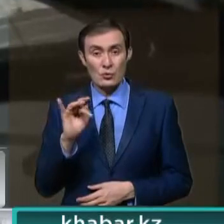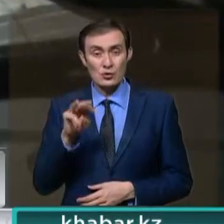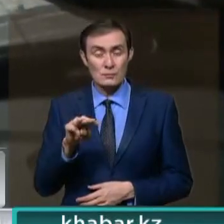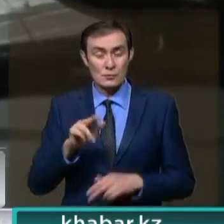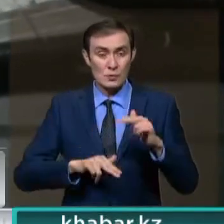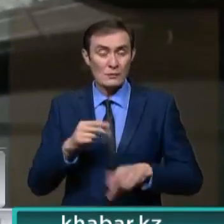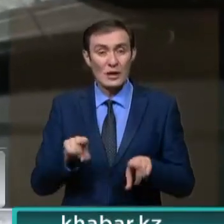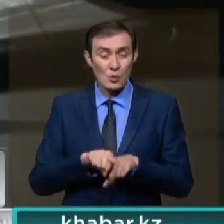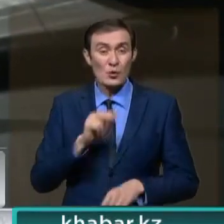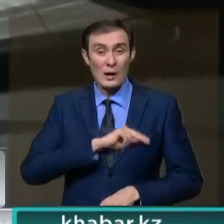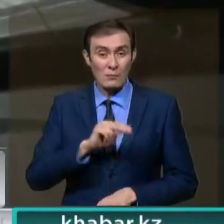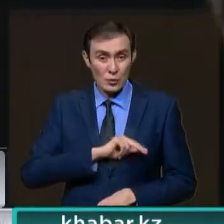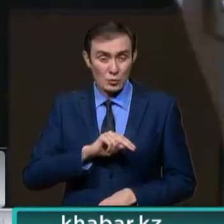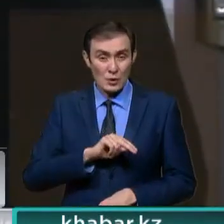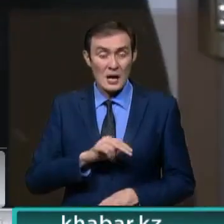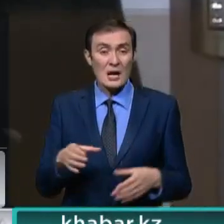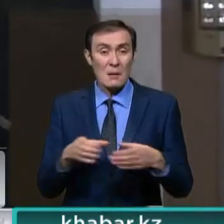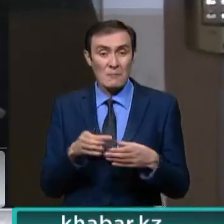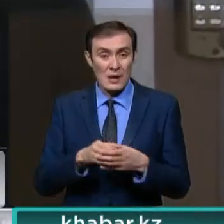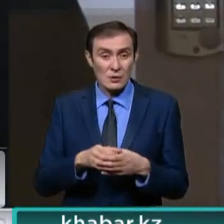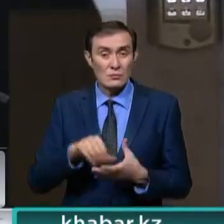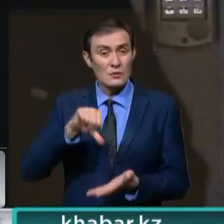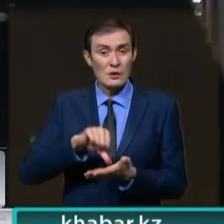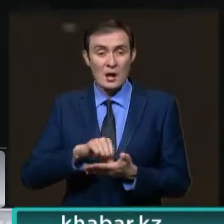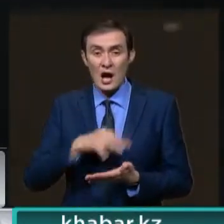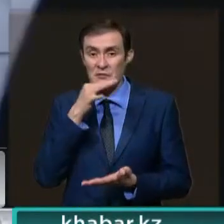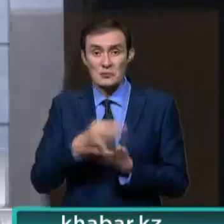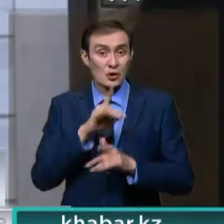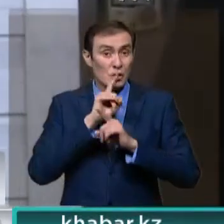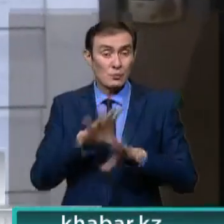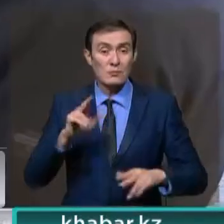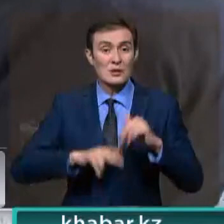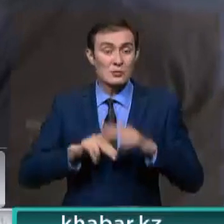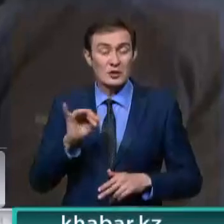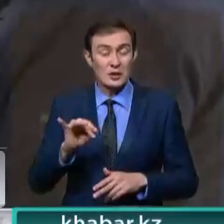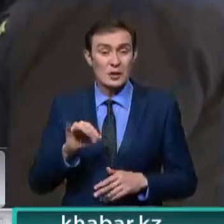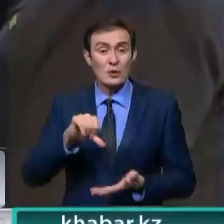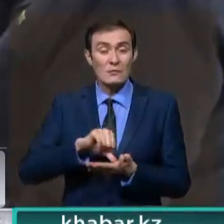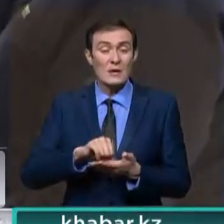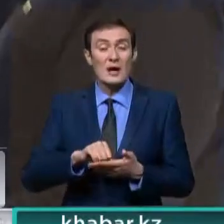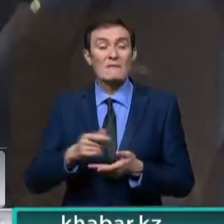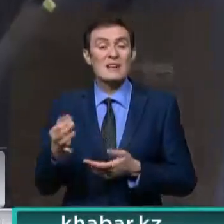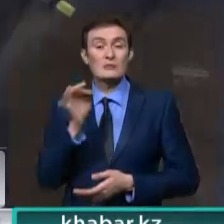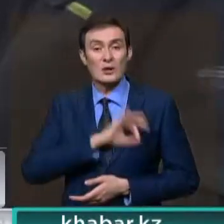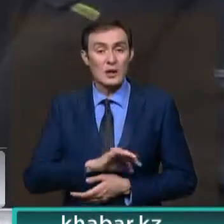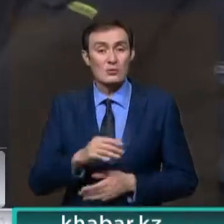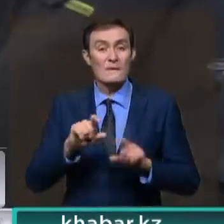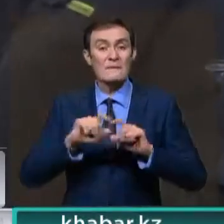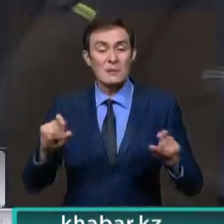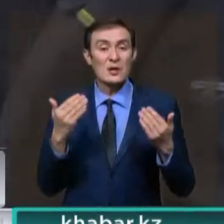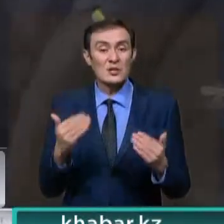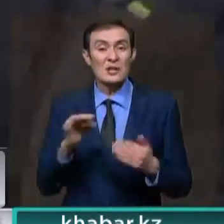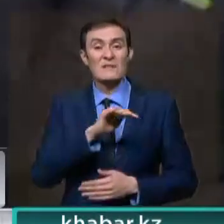И за такую вот работу генеральный подрядчик перед жильцами не в ответе. Построившая и принимавшая здание в эксплуатацию фирма